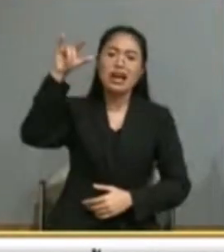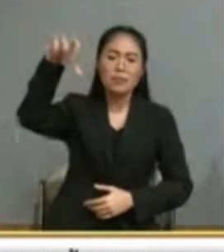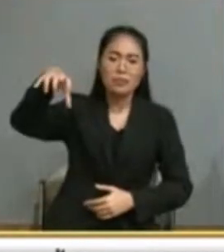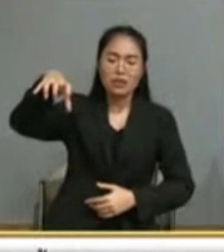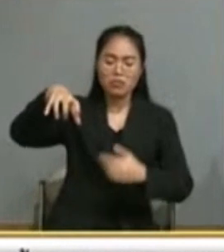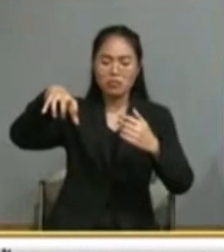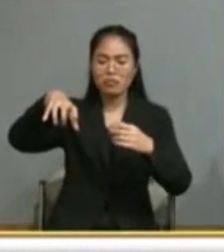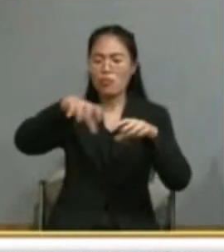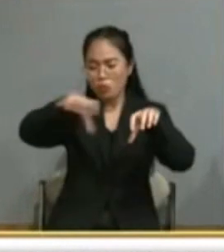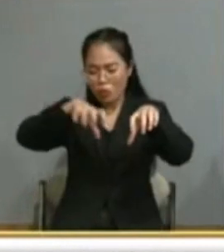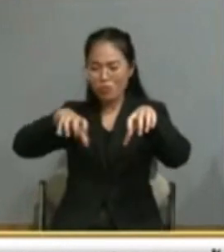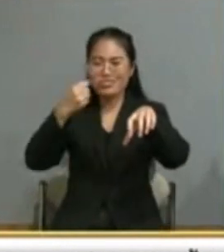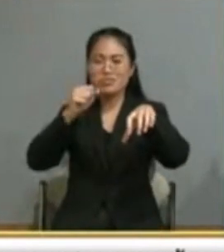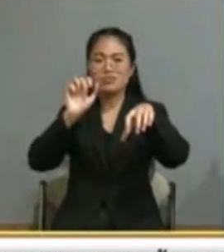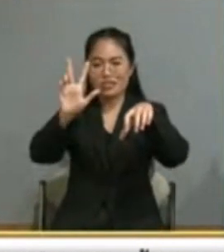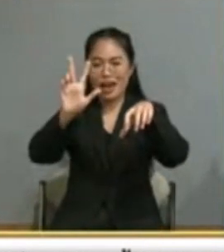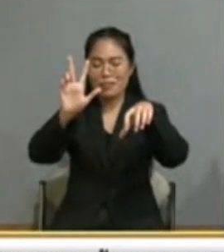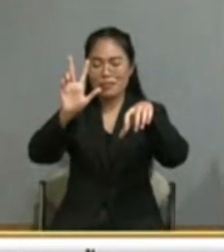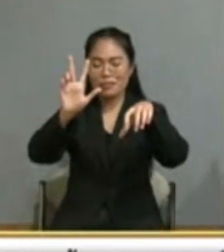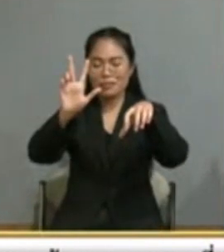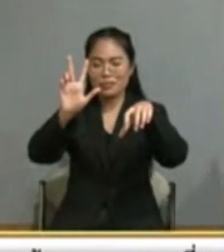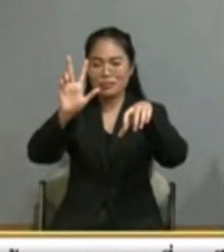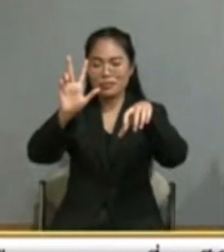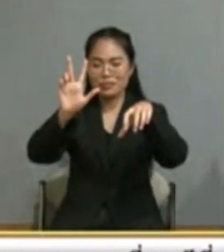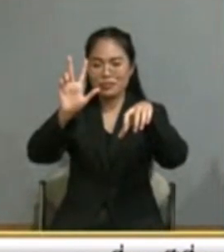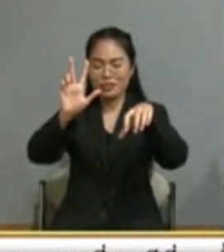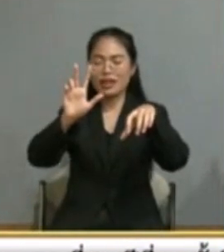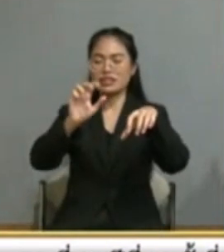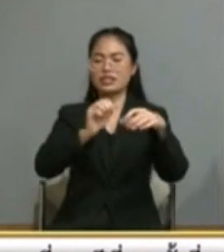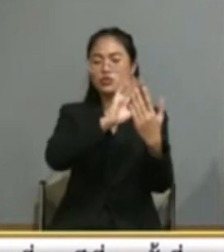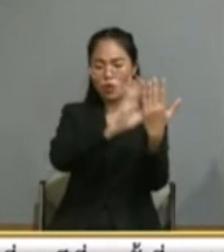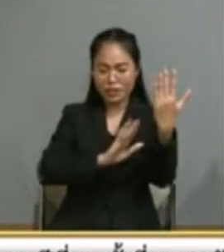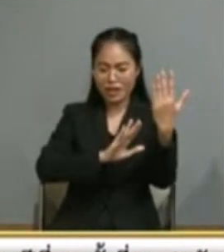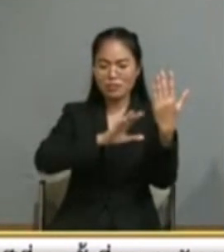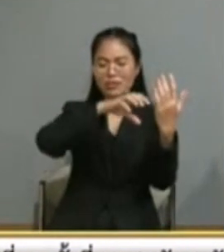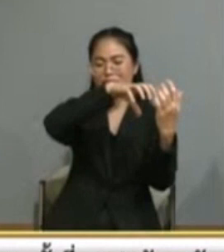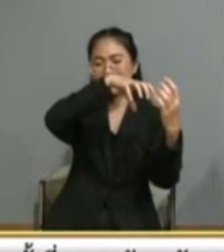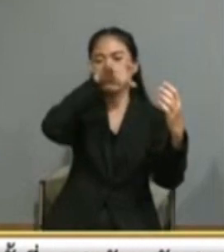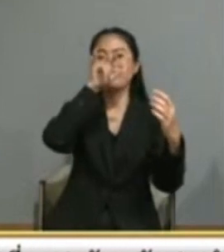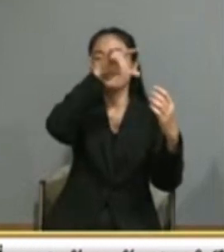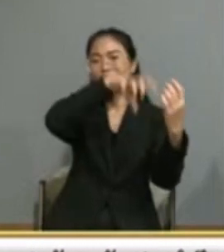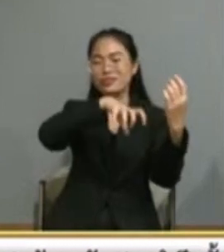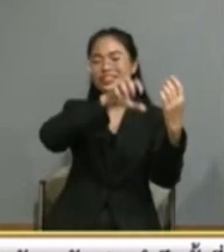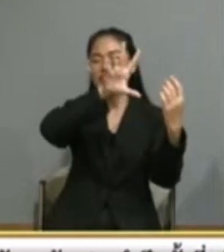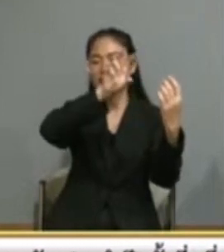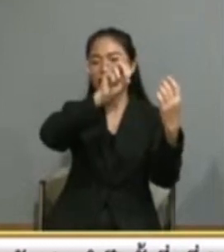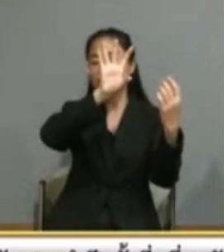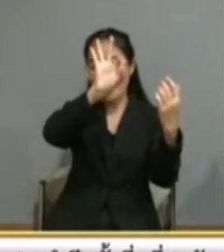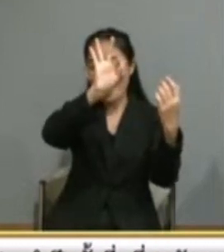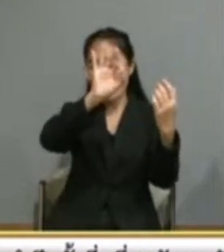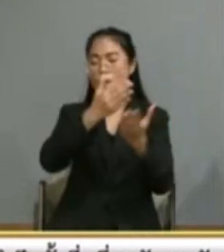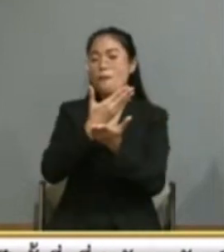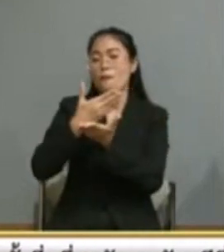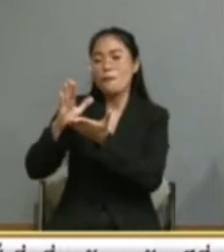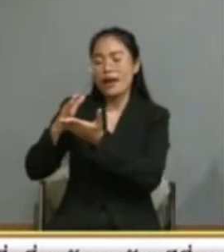ทั้งสิน 13 แห่งค่ะจากท่ากัสยานทั้งหมด 39 แห่งนะคะแบ่งตำหนวยงานผู้ที่รับอช